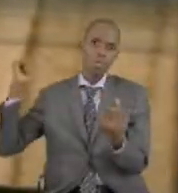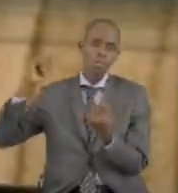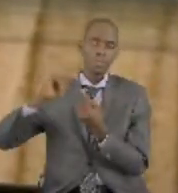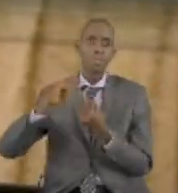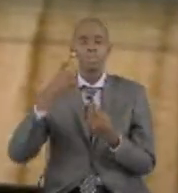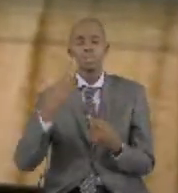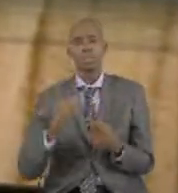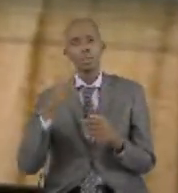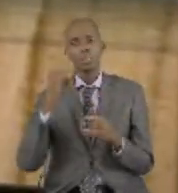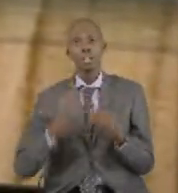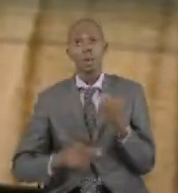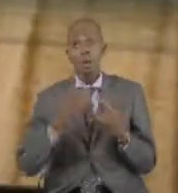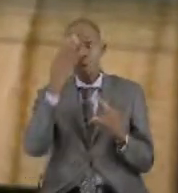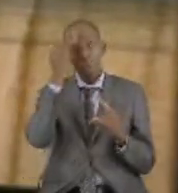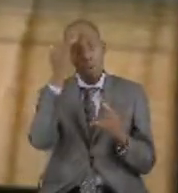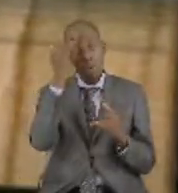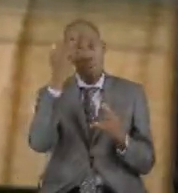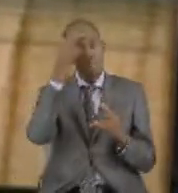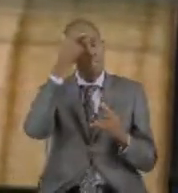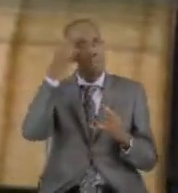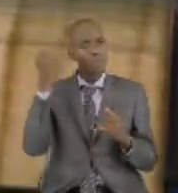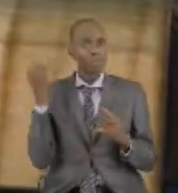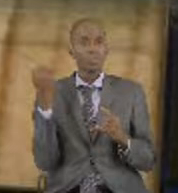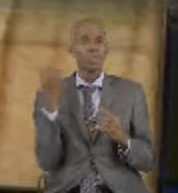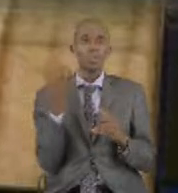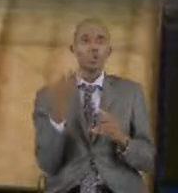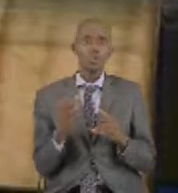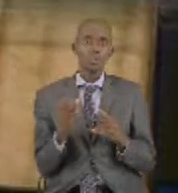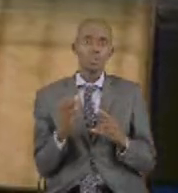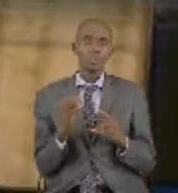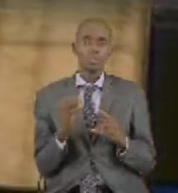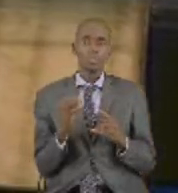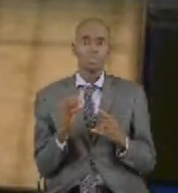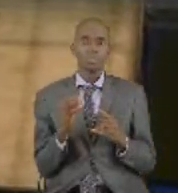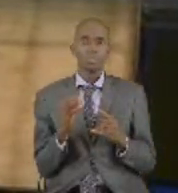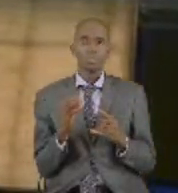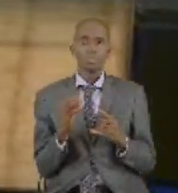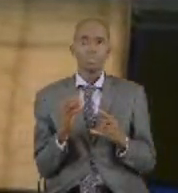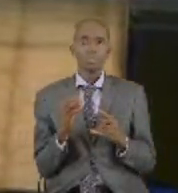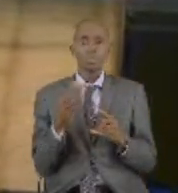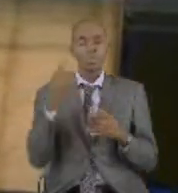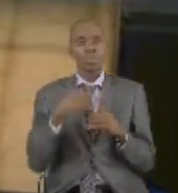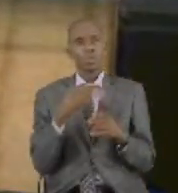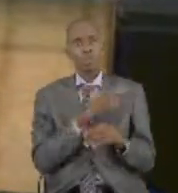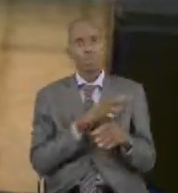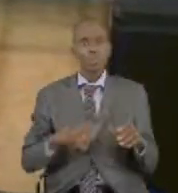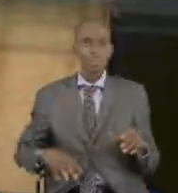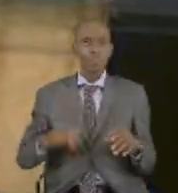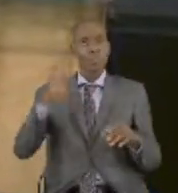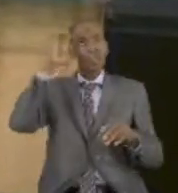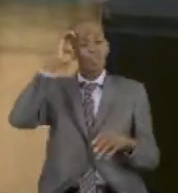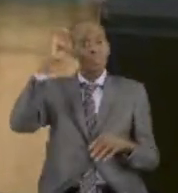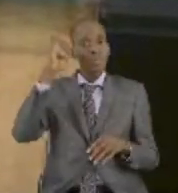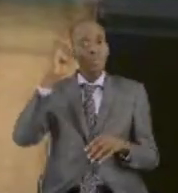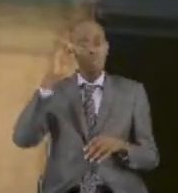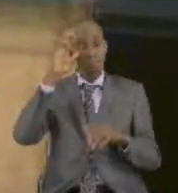continué jusqu'à la fin. Pourquoi? À cause des paroles de Christ. Celui qui persévérera jusqu'à la